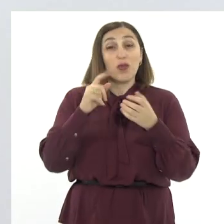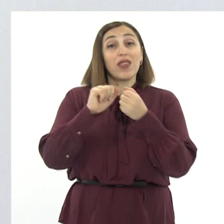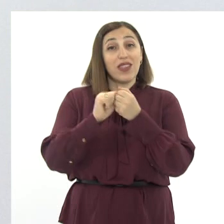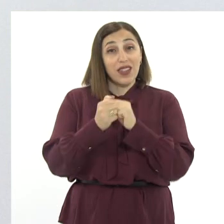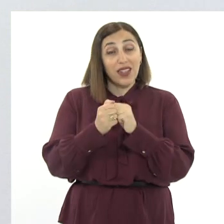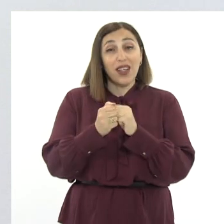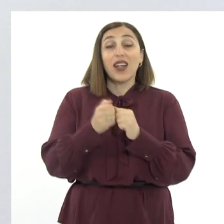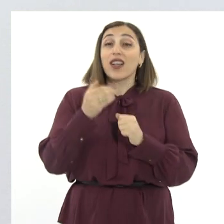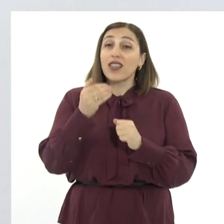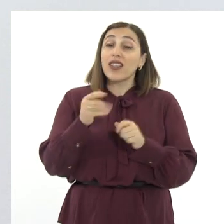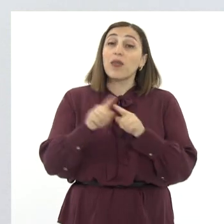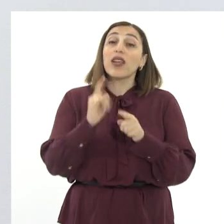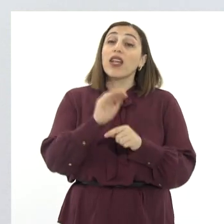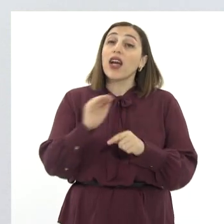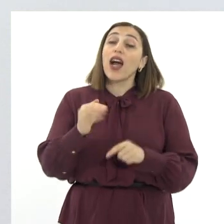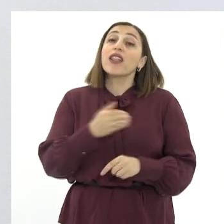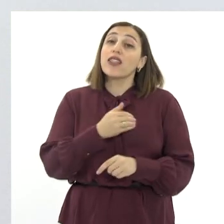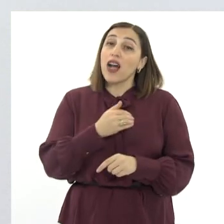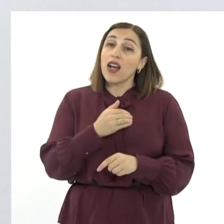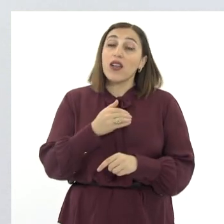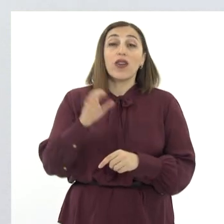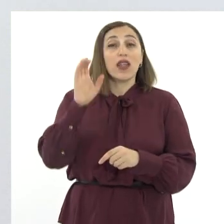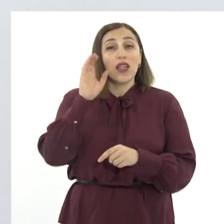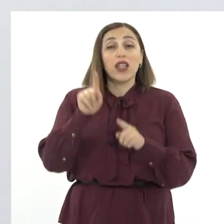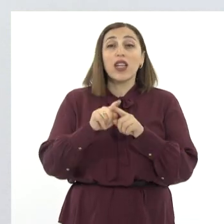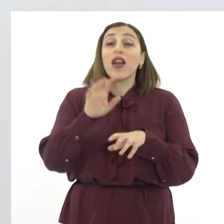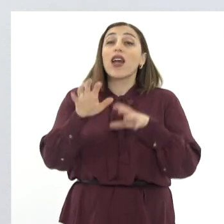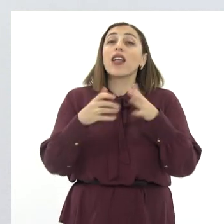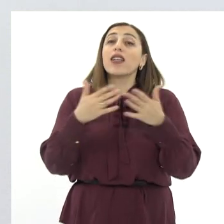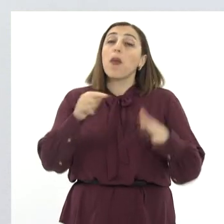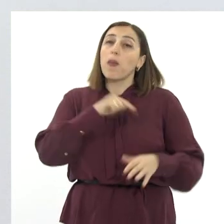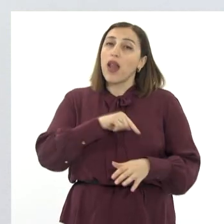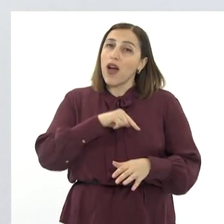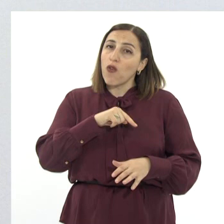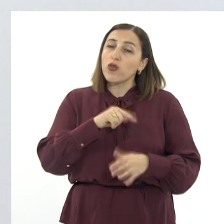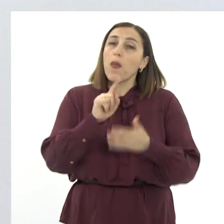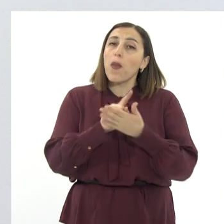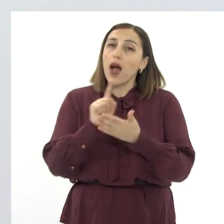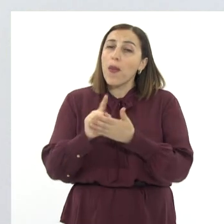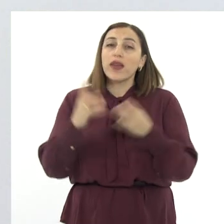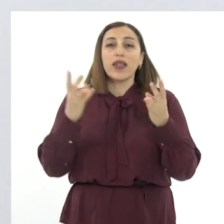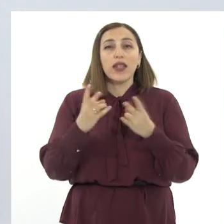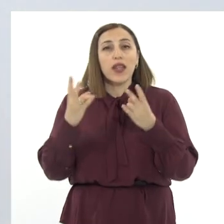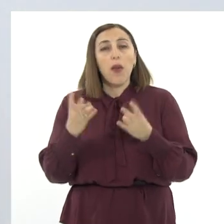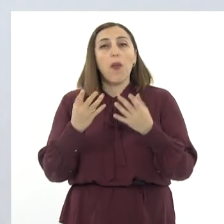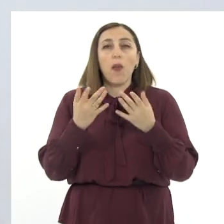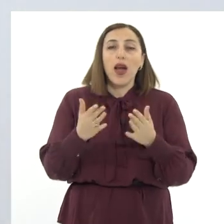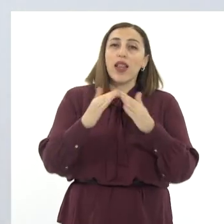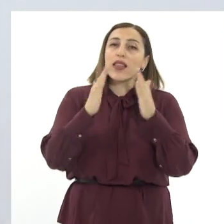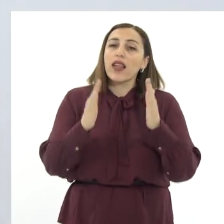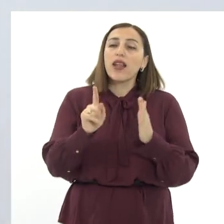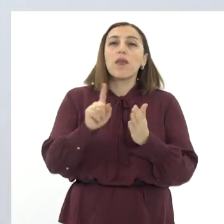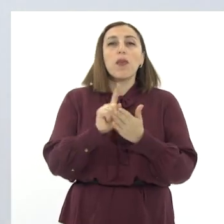ձեռք բերեք, հաշվի առեք ոչ միայն ձեր եւ երեխայի ցանկությունը, այլեւ կենթանիների բնավորությունը, պայմանները,